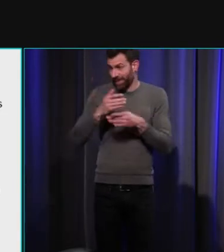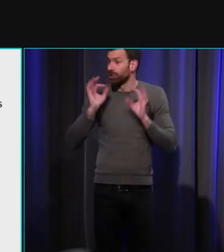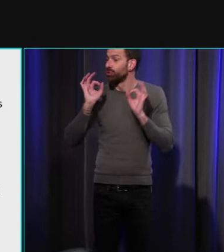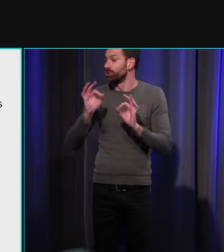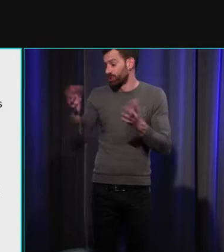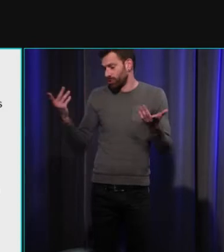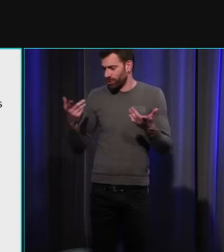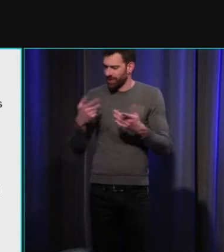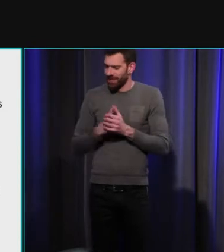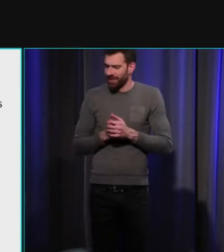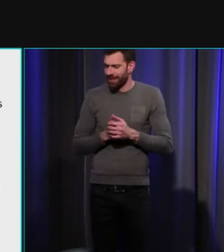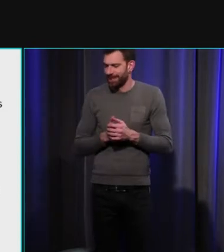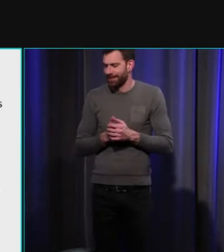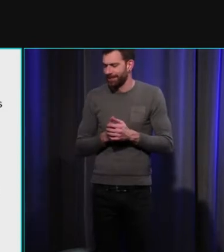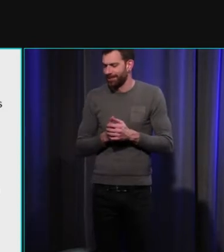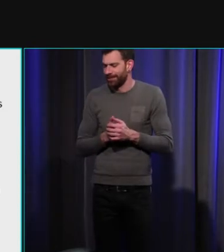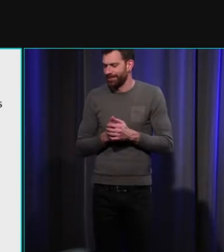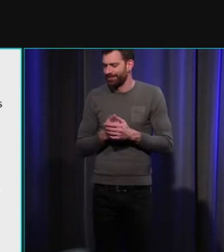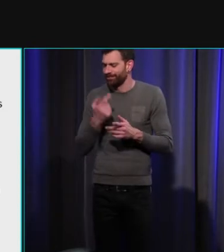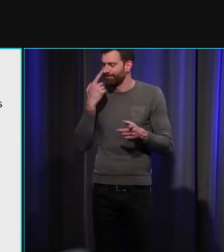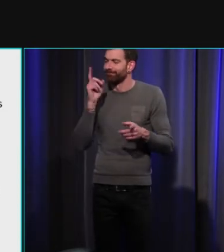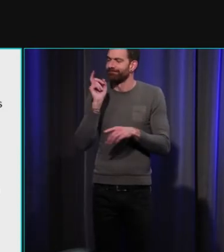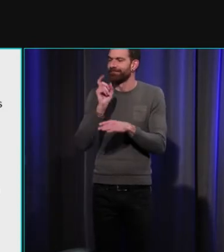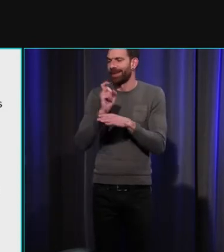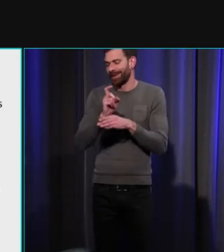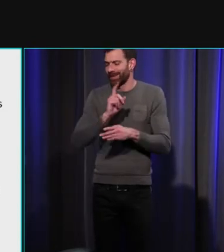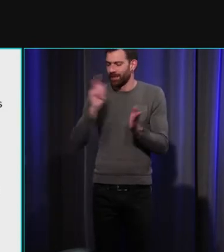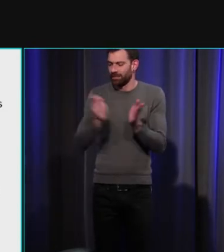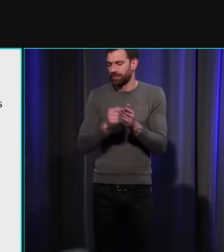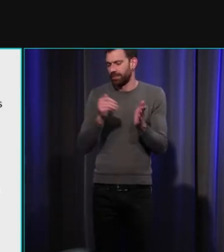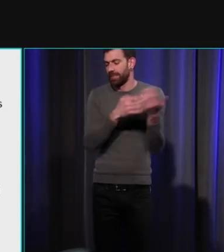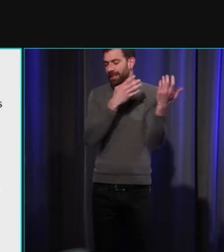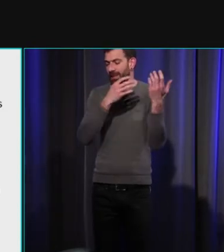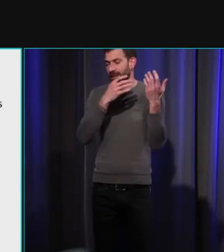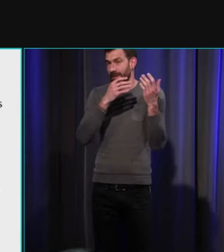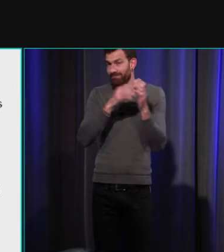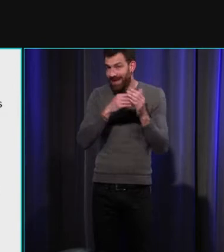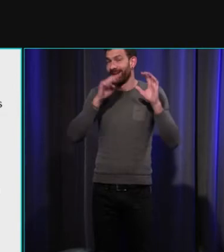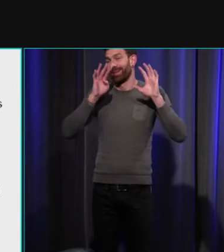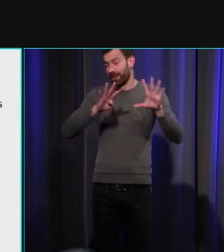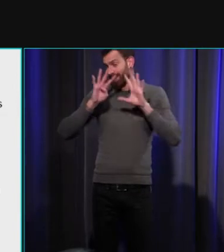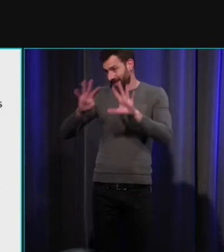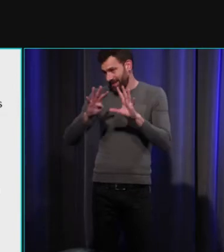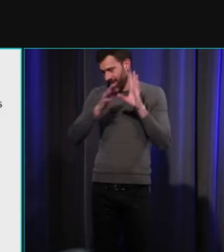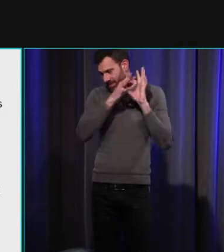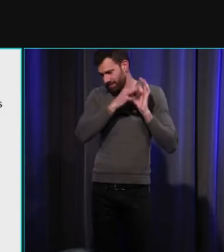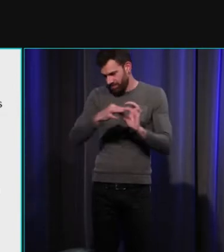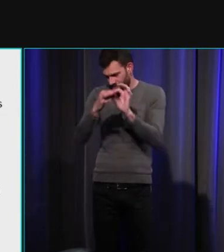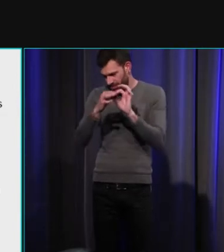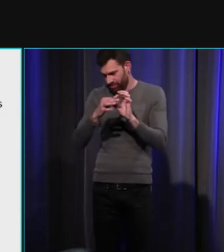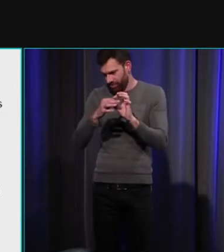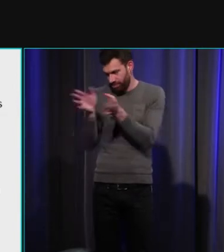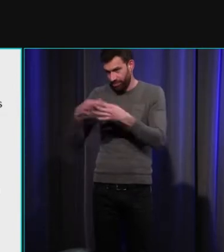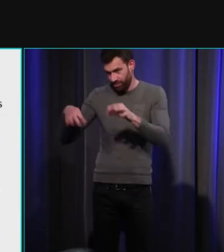syndex qui critique à mon avis des massacres 2099 l'iaa la caa là la prise de jérusalem